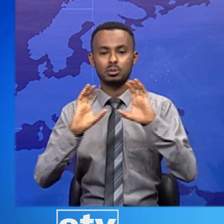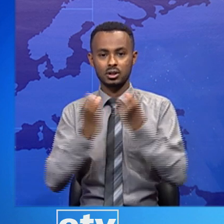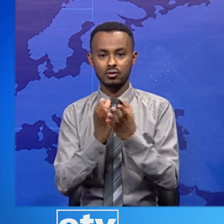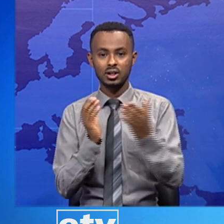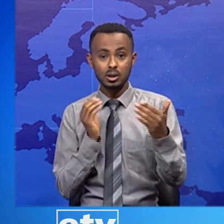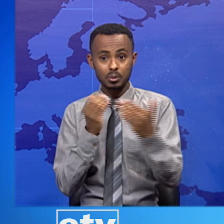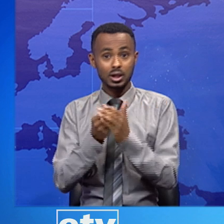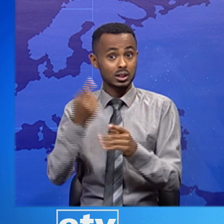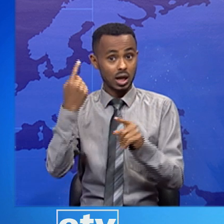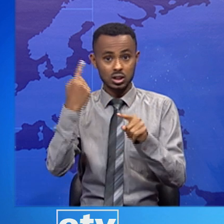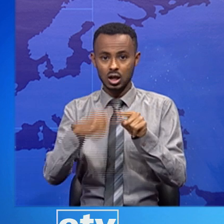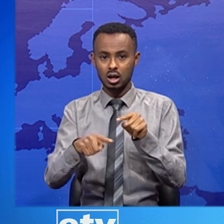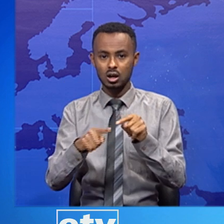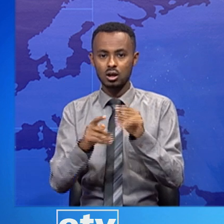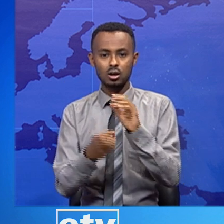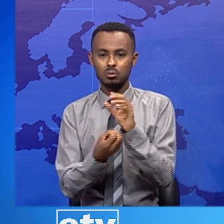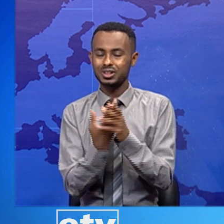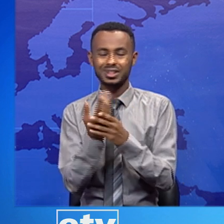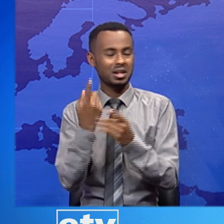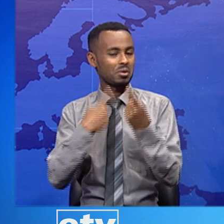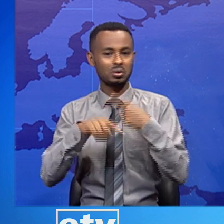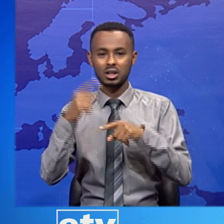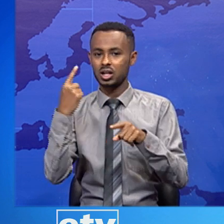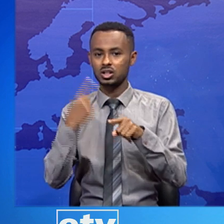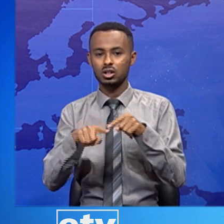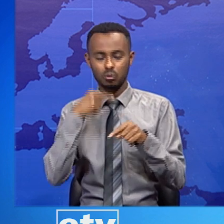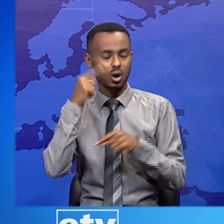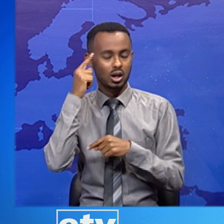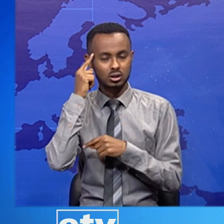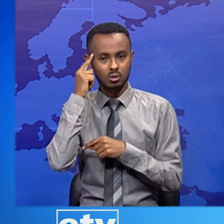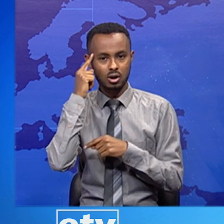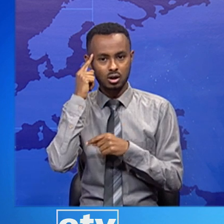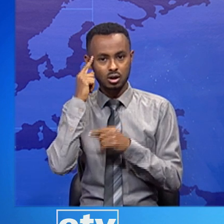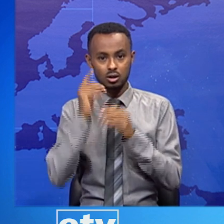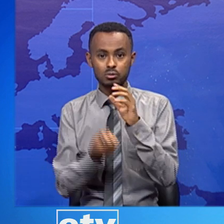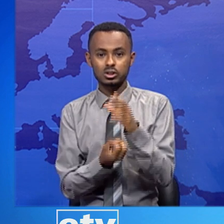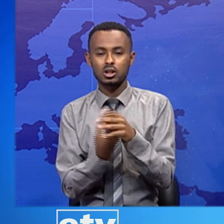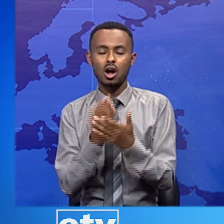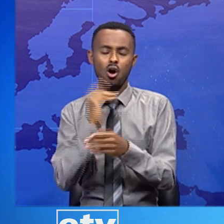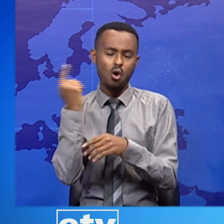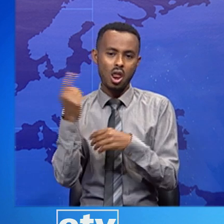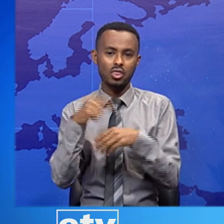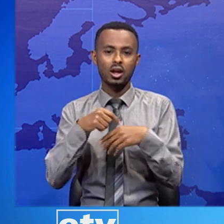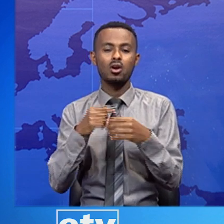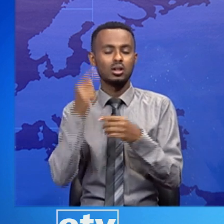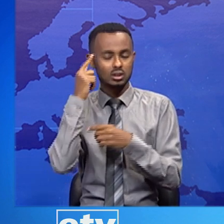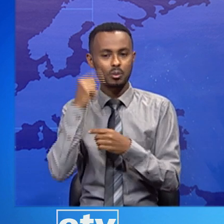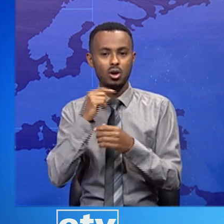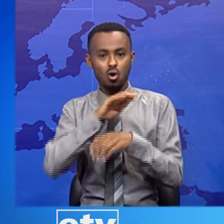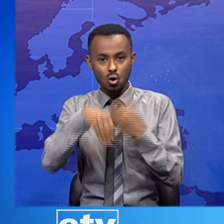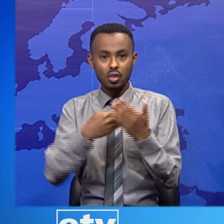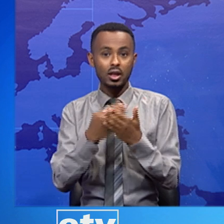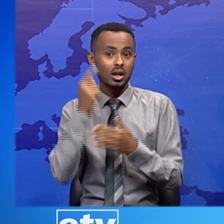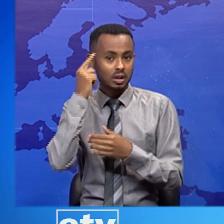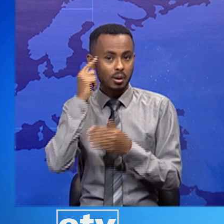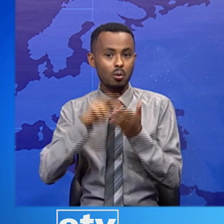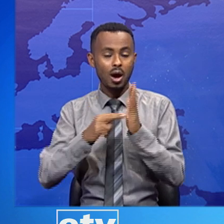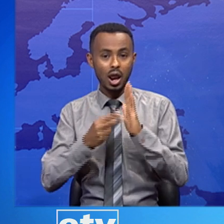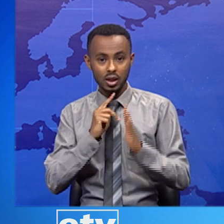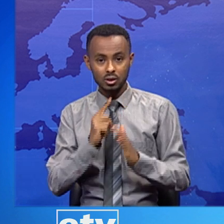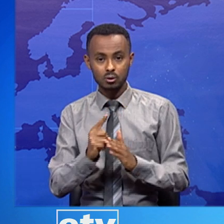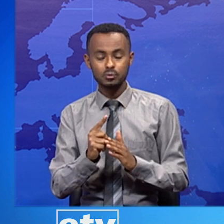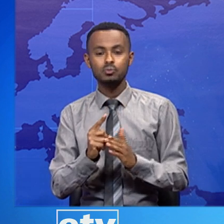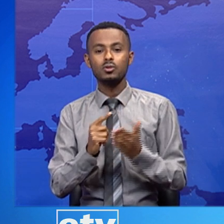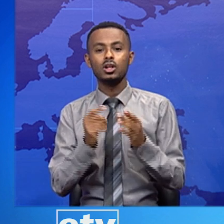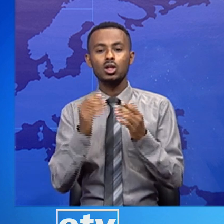ሁሉንም የብረሰብ ክፍል መድረስ ካልቻለ ብልጽግና መምጣት አይችልም ብሎ ያስባል። ብልጽግና ሁለንተናዊ ሳቤ ነው። ሁለንተናዊ ሳቤ